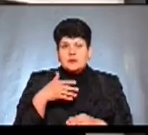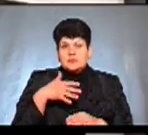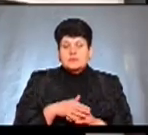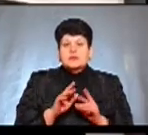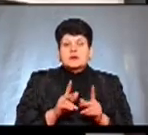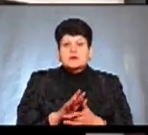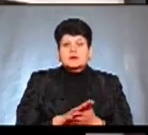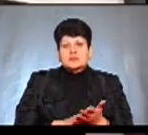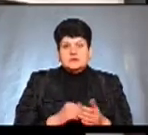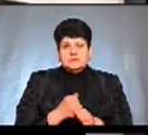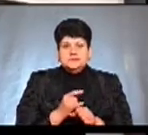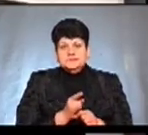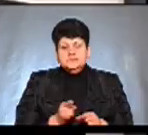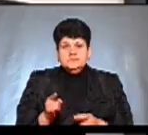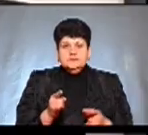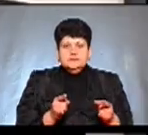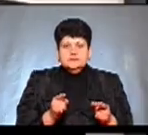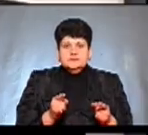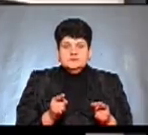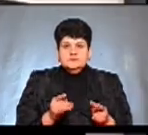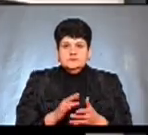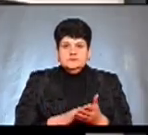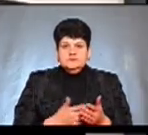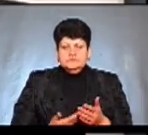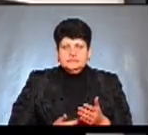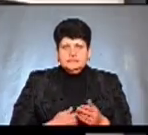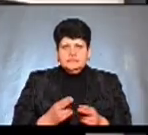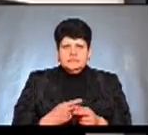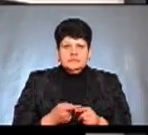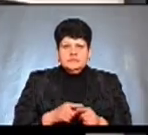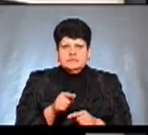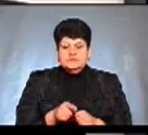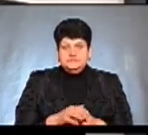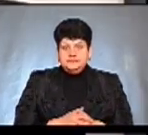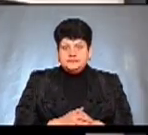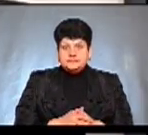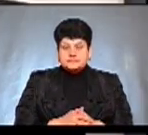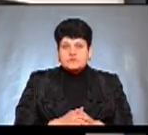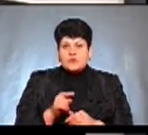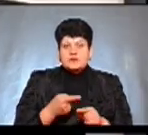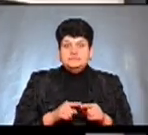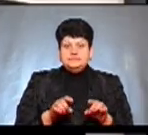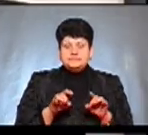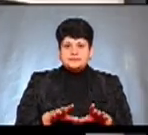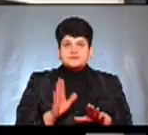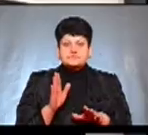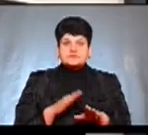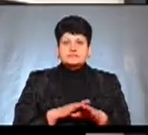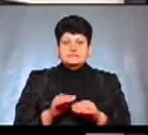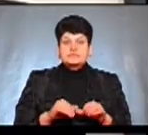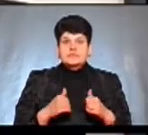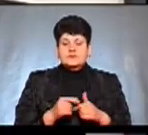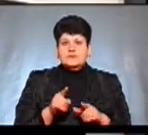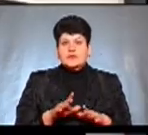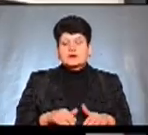далі здійснювати об'їзд, як далі жити без цього шляхопроводу. Тому це рішення буде виконавчого комітету. Ми його